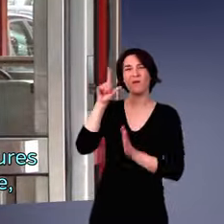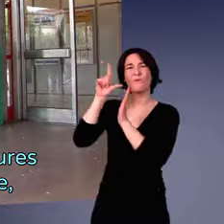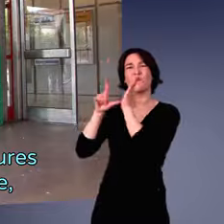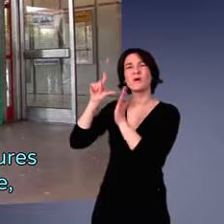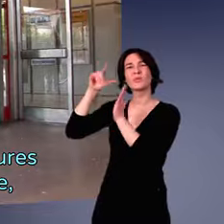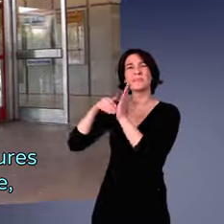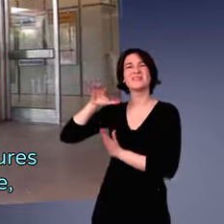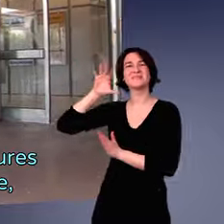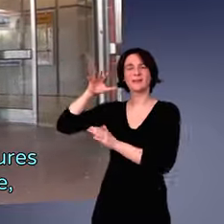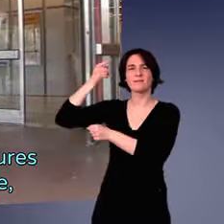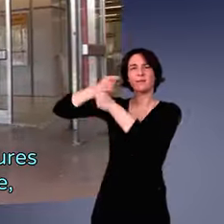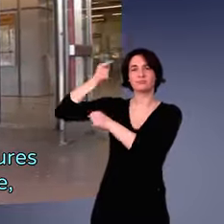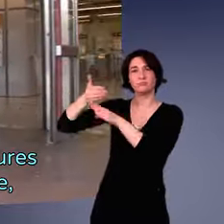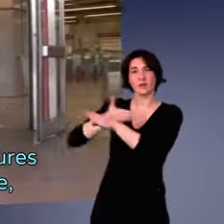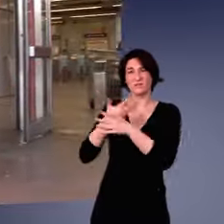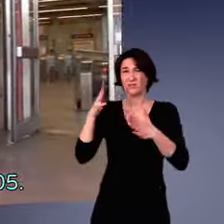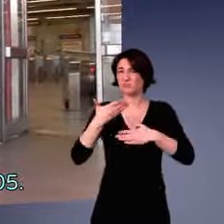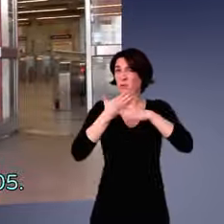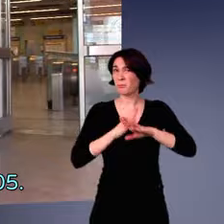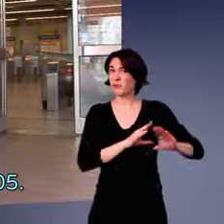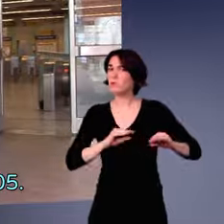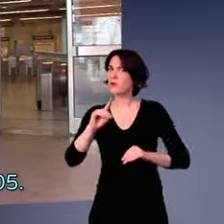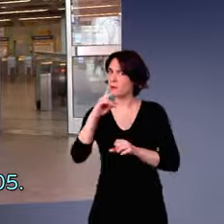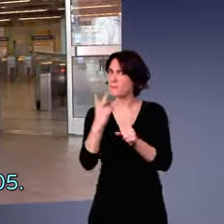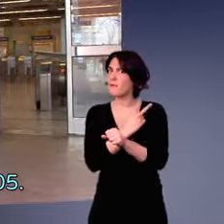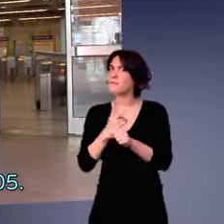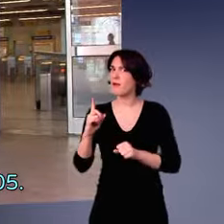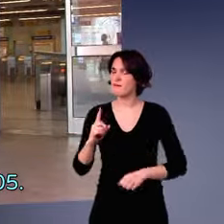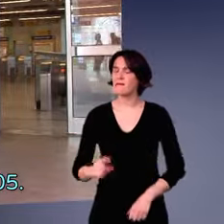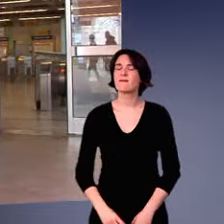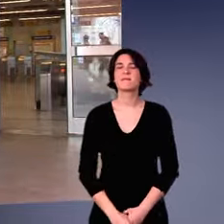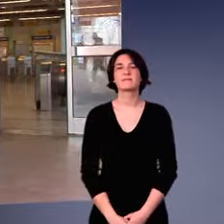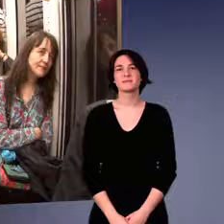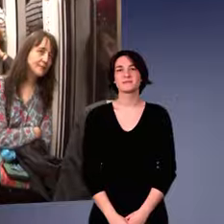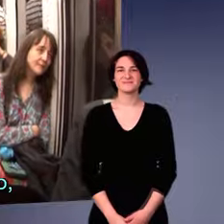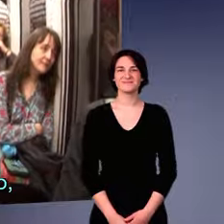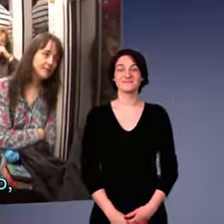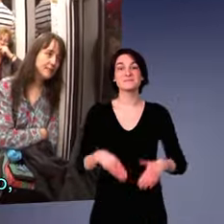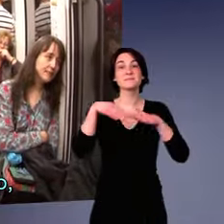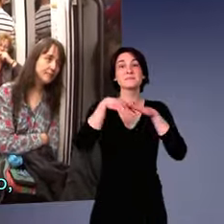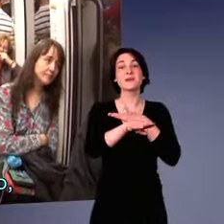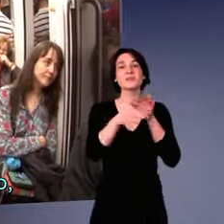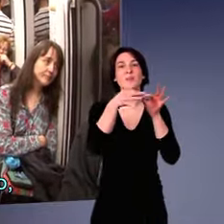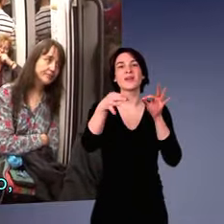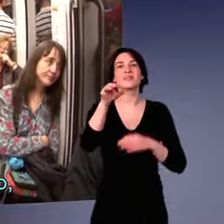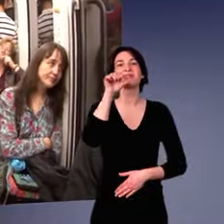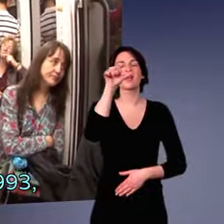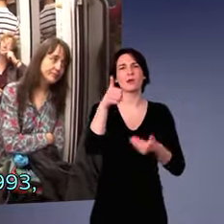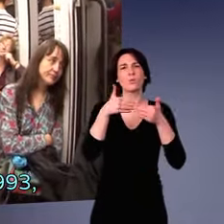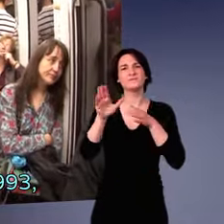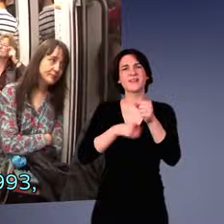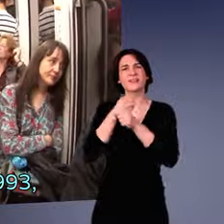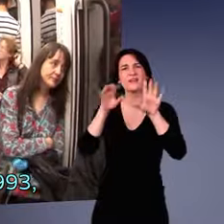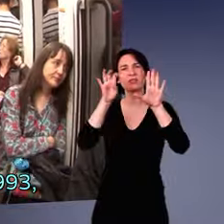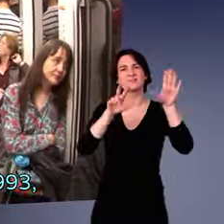nombreuses mesures ont déjà été prises et ce avant même la loi de 2005 ainsi la ligne A de métro